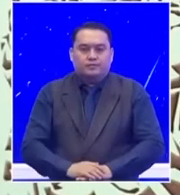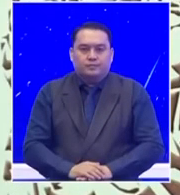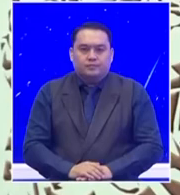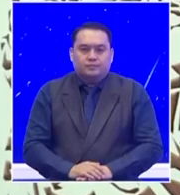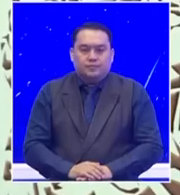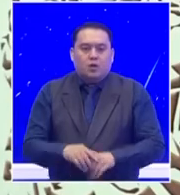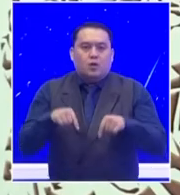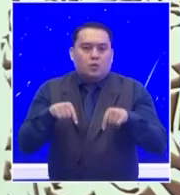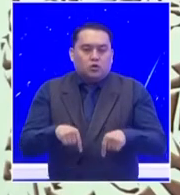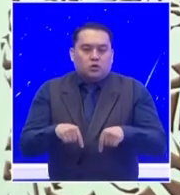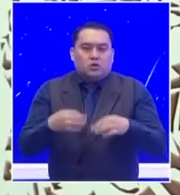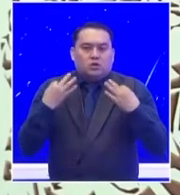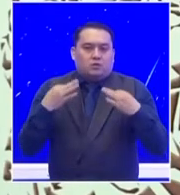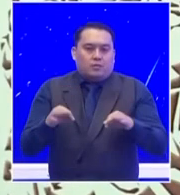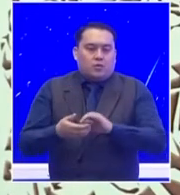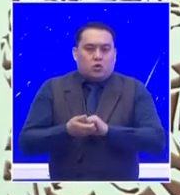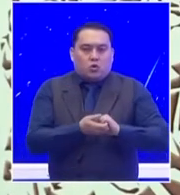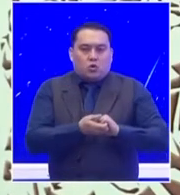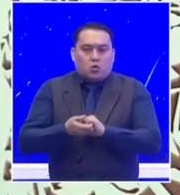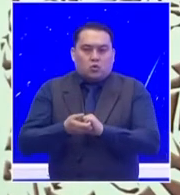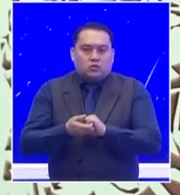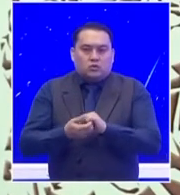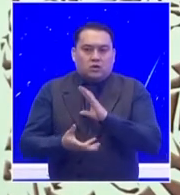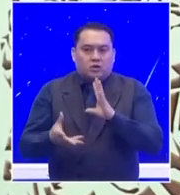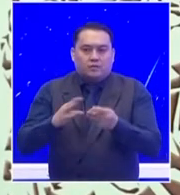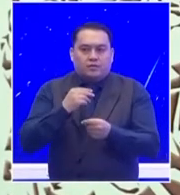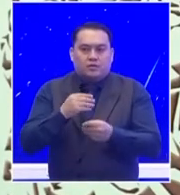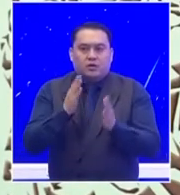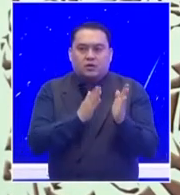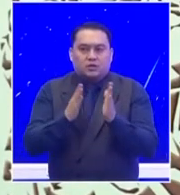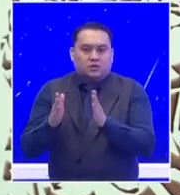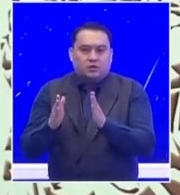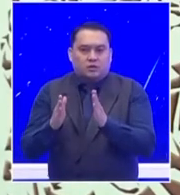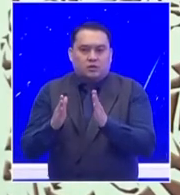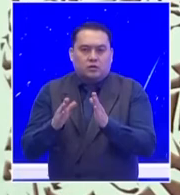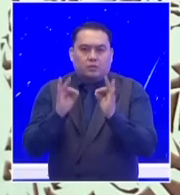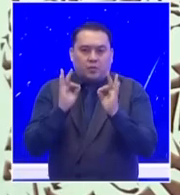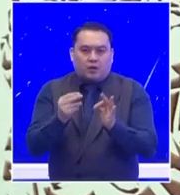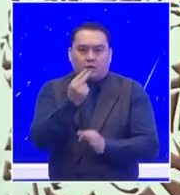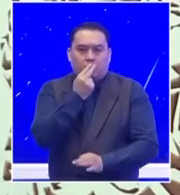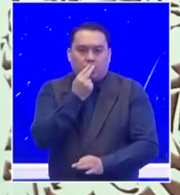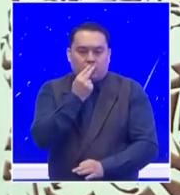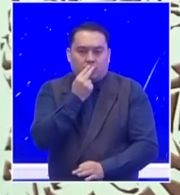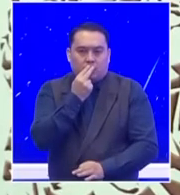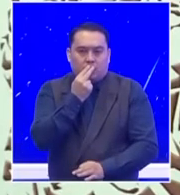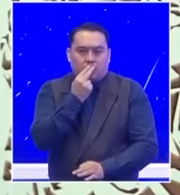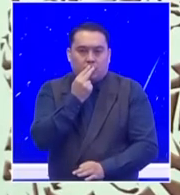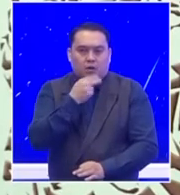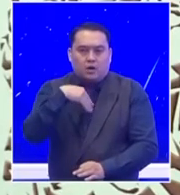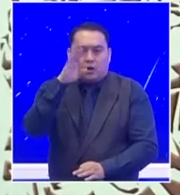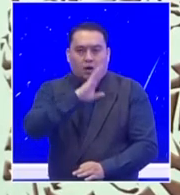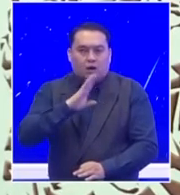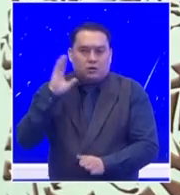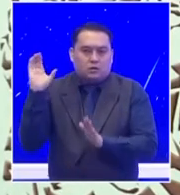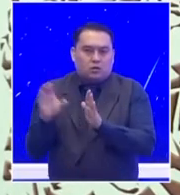еркін күресте нәтижеге жету үшін бірінші айтады режим дейді. Режим, одан кейін дұрыс тамақтану, одан кейін ағайларын,